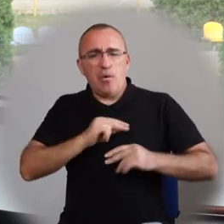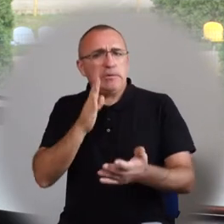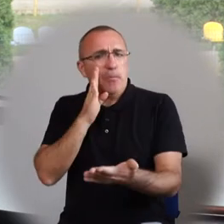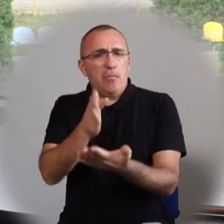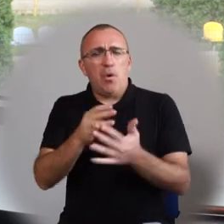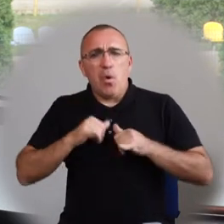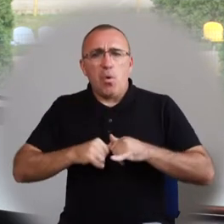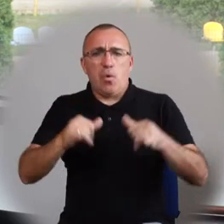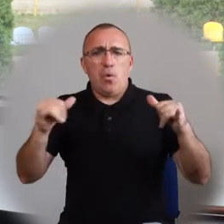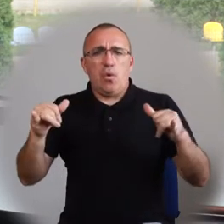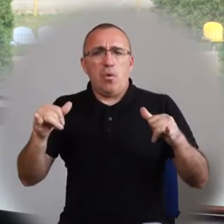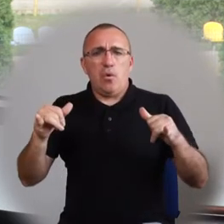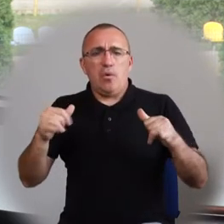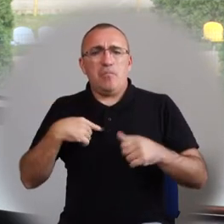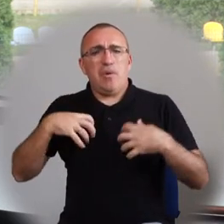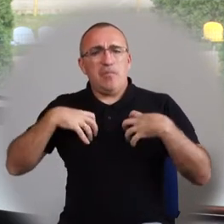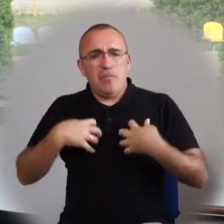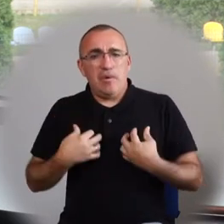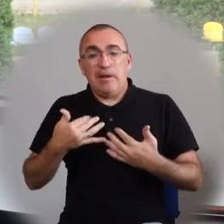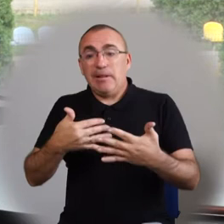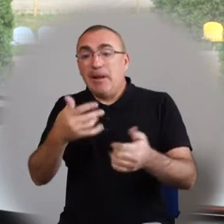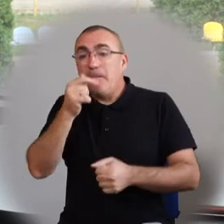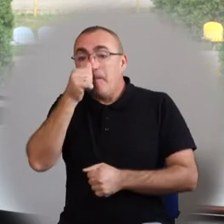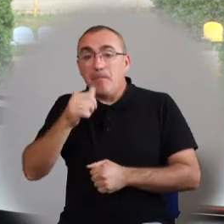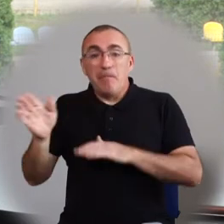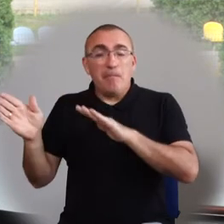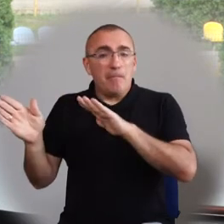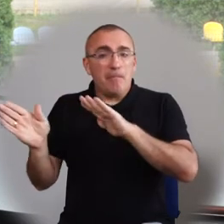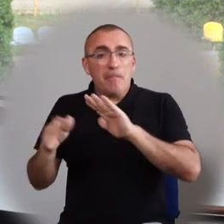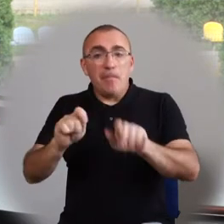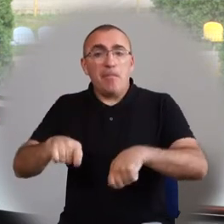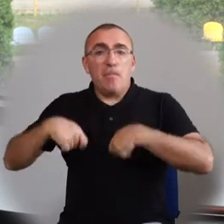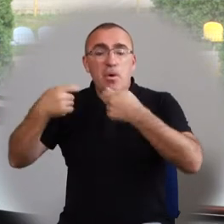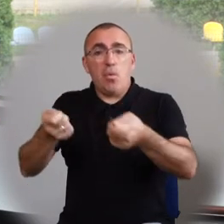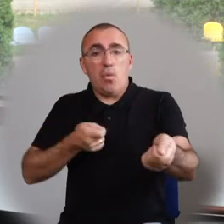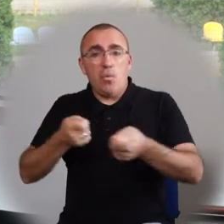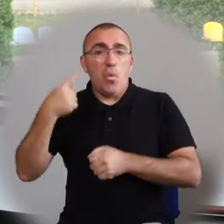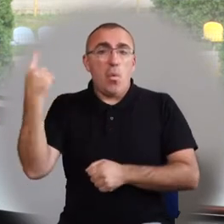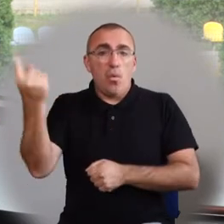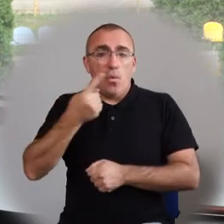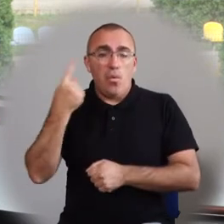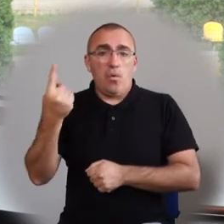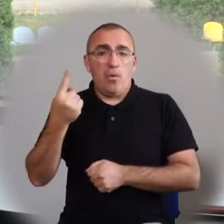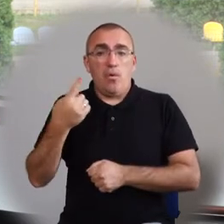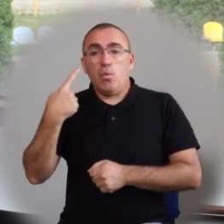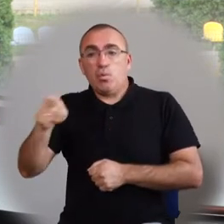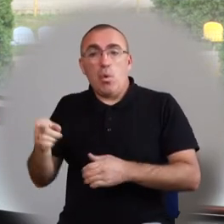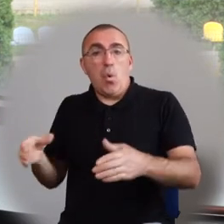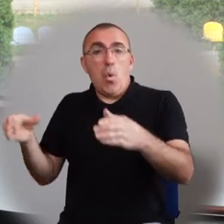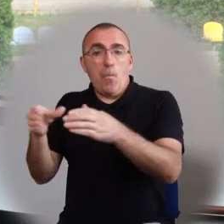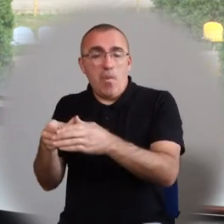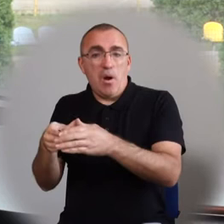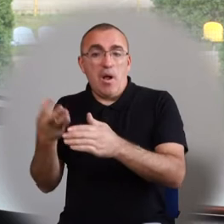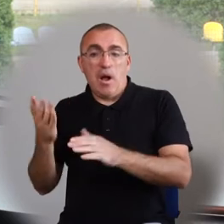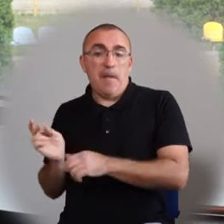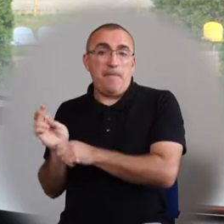робота виключно спрямована на розвиток. І мені прикро, що буквально за декілька місяців після того, як ми передали управління областю новій команді,